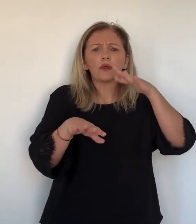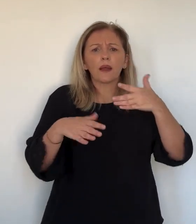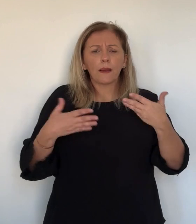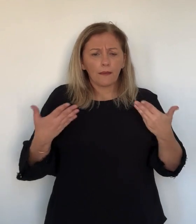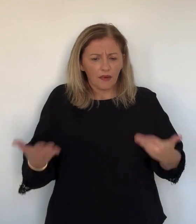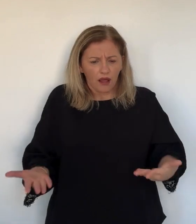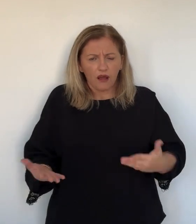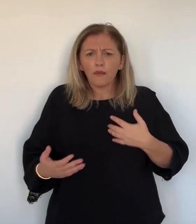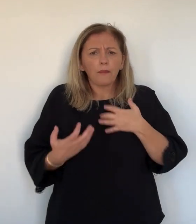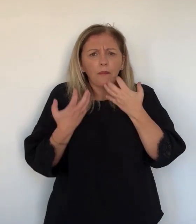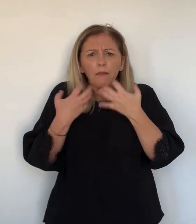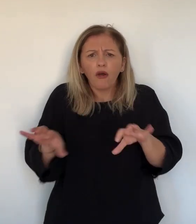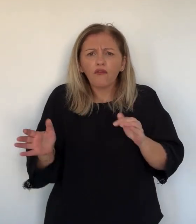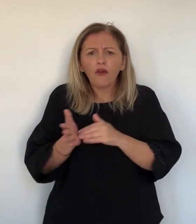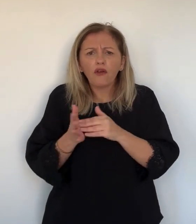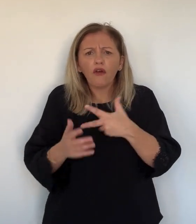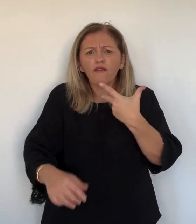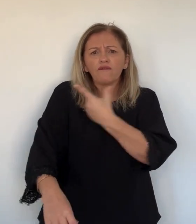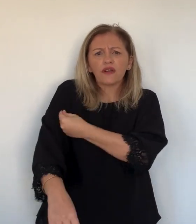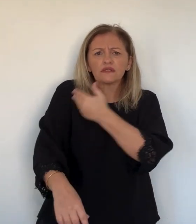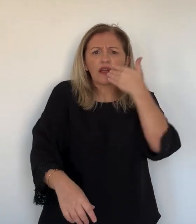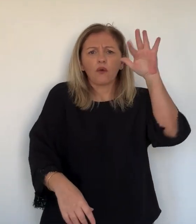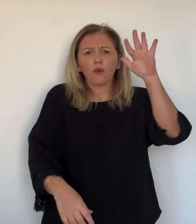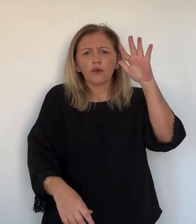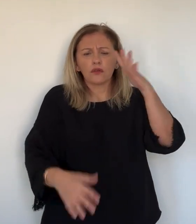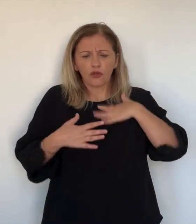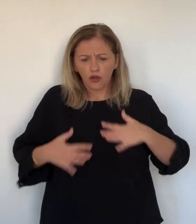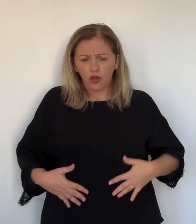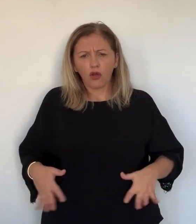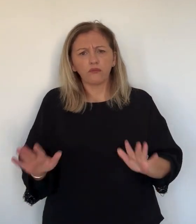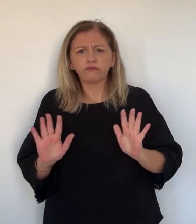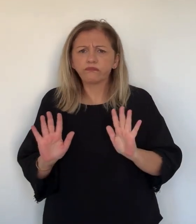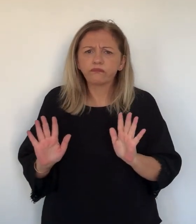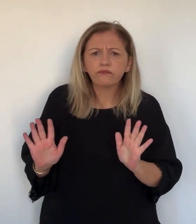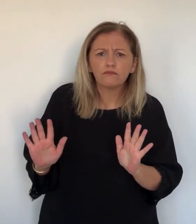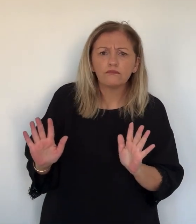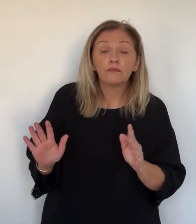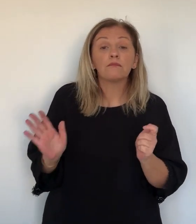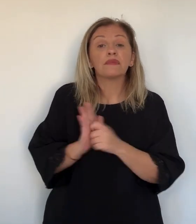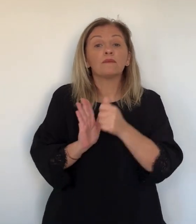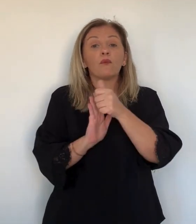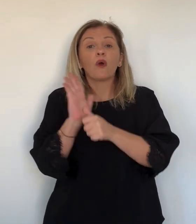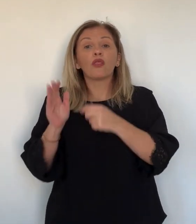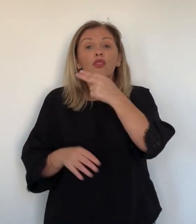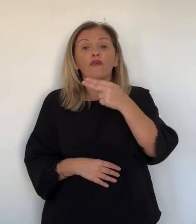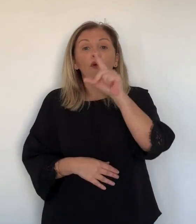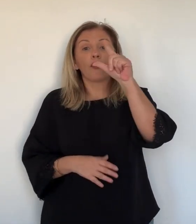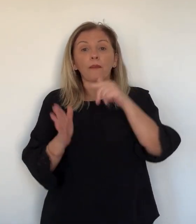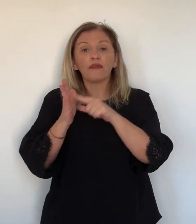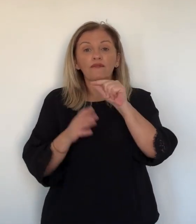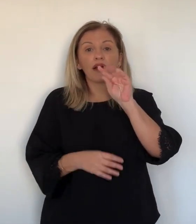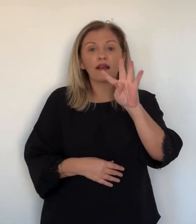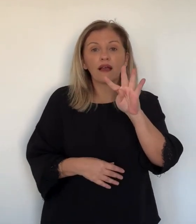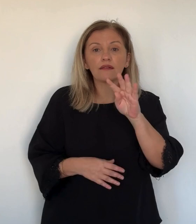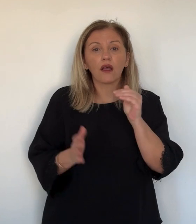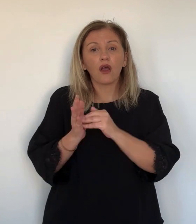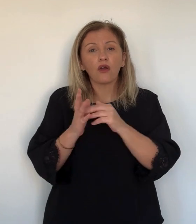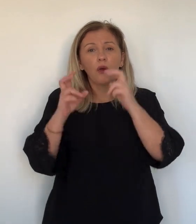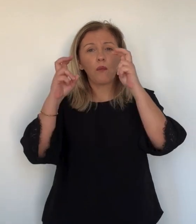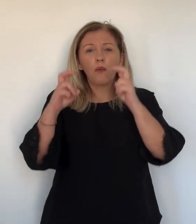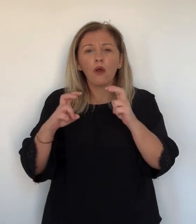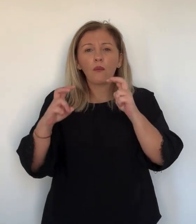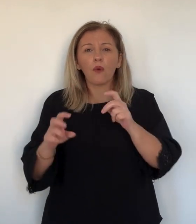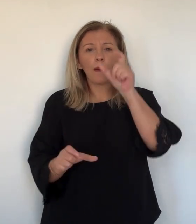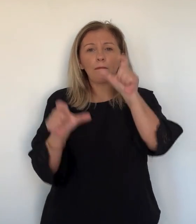je n'ai pas envie qu'on m'injecte encore un vaccin dans mon corps. Enfin, je sais pas, voilà. À la fin de la première campagne, en novembre 2024,